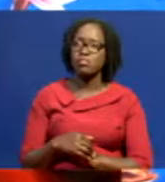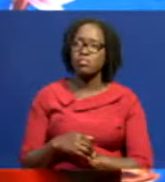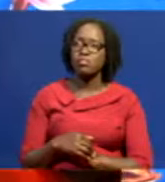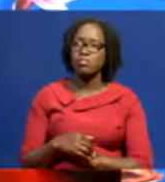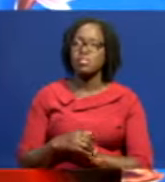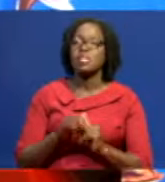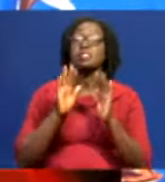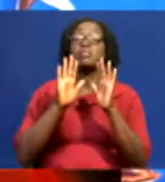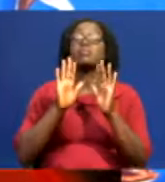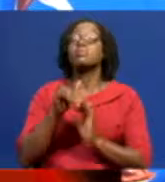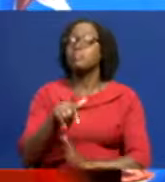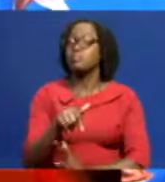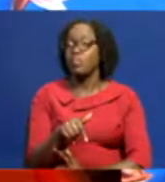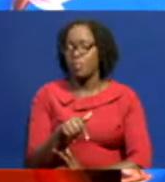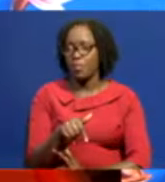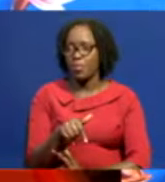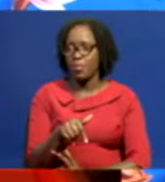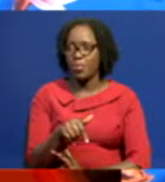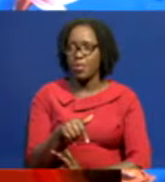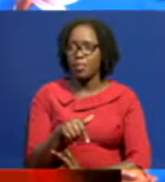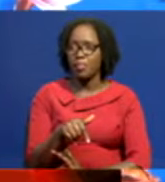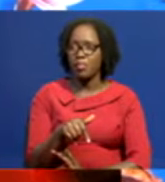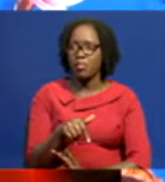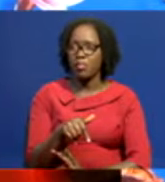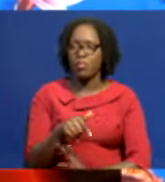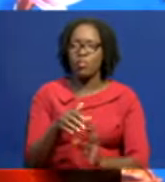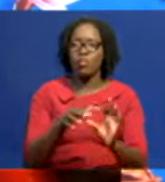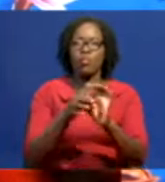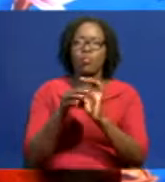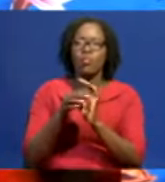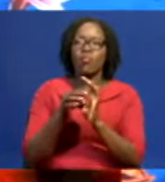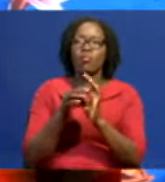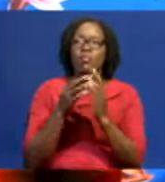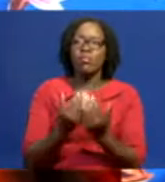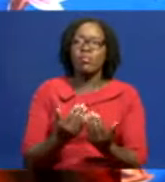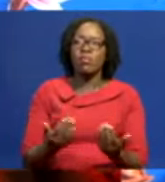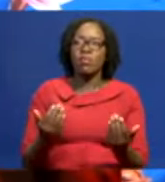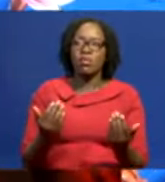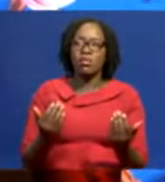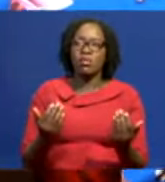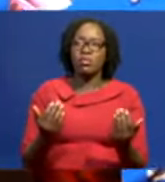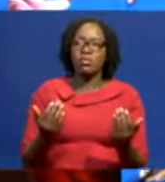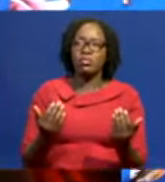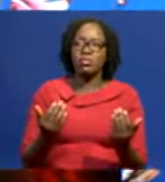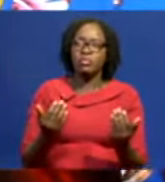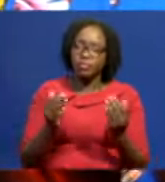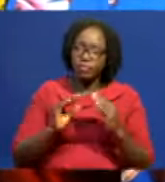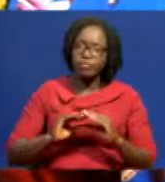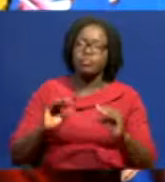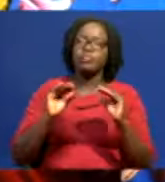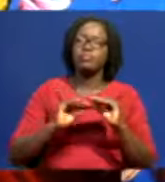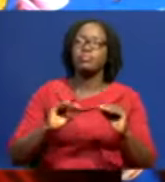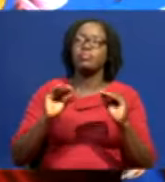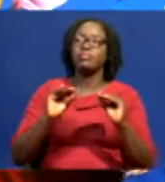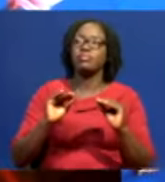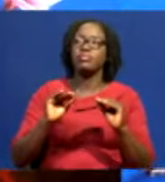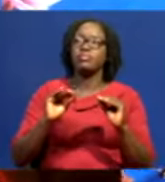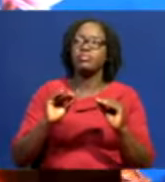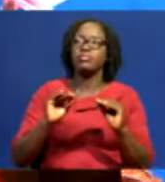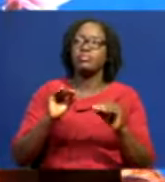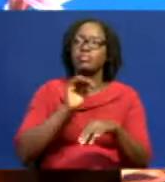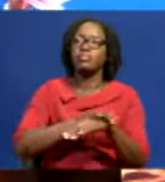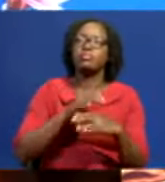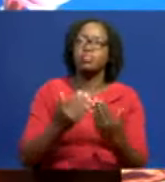Umuhimu wa leo ni kuleta watoto wetu pamoja so that tuwafundishe yale mambo